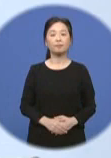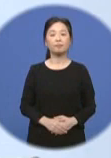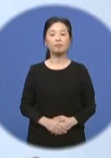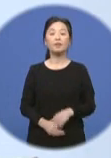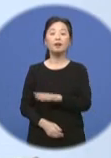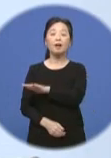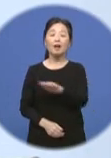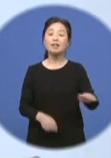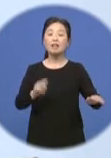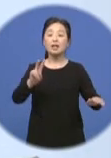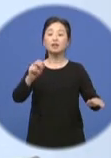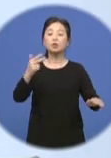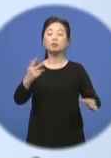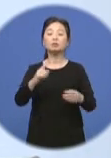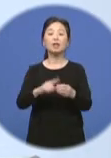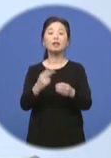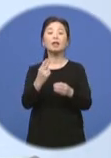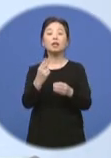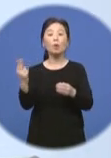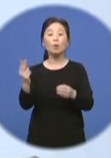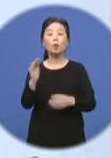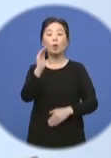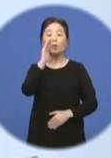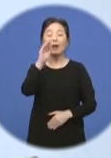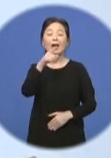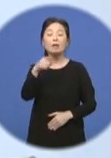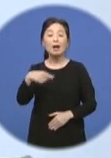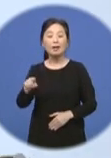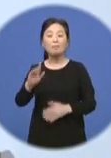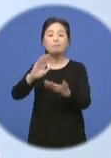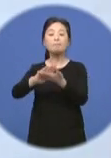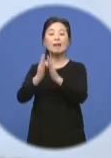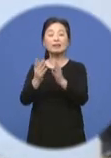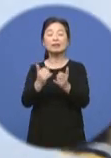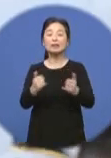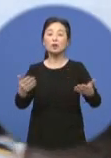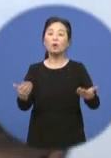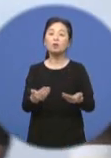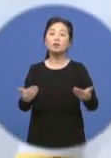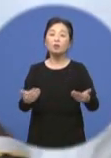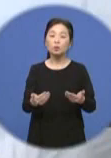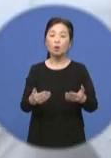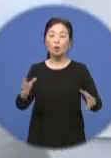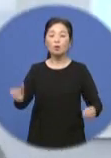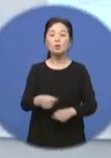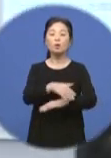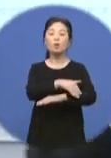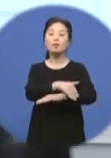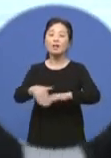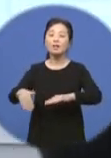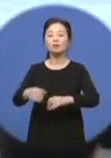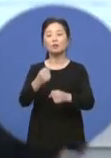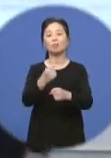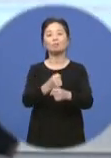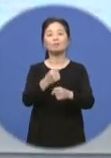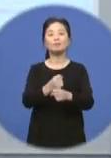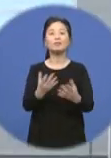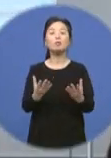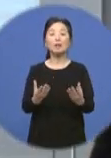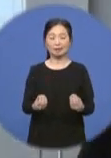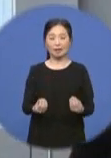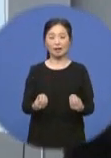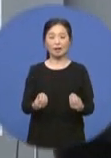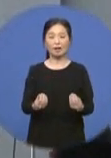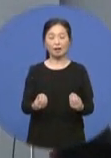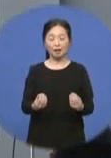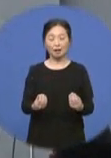平成27年度にですね和歌山県町人仕事創生総合戦略というものを立ててございます。5つの